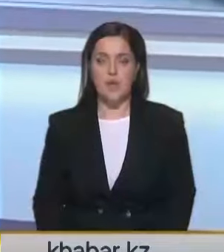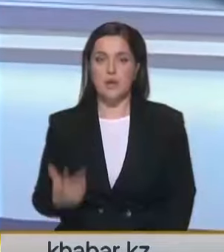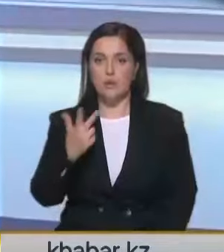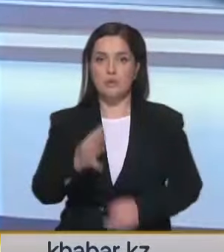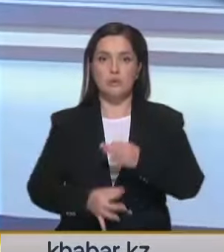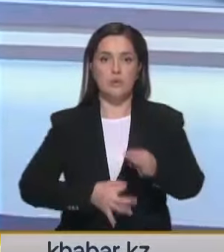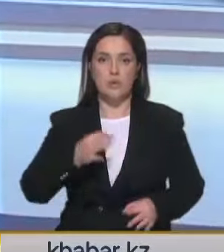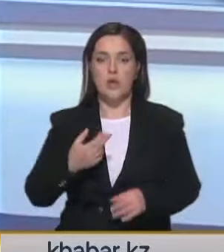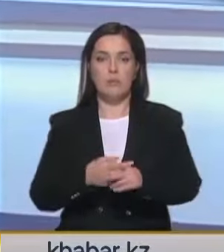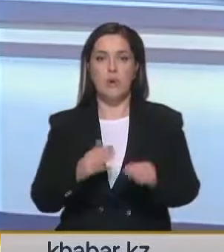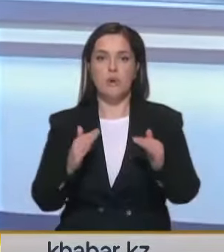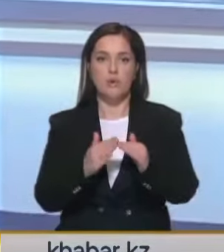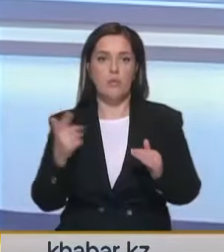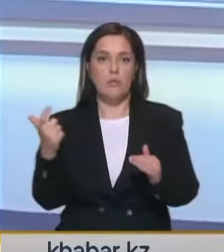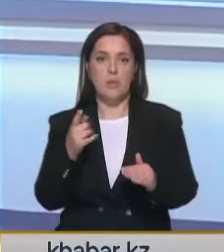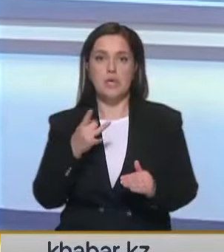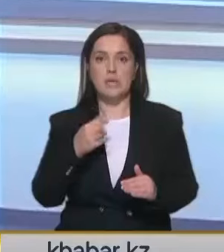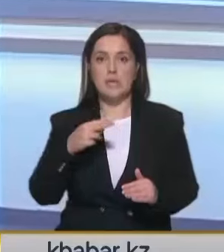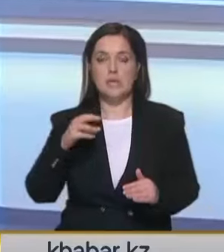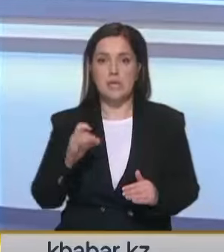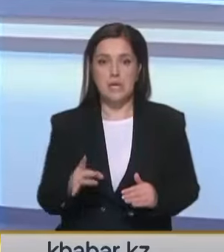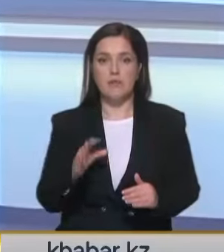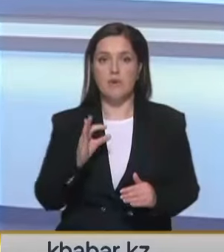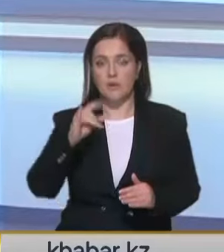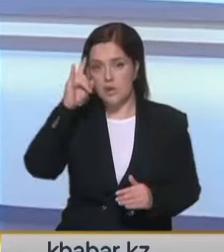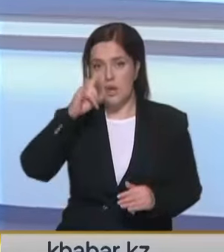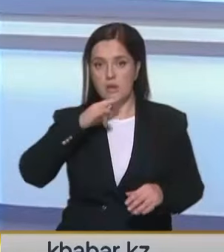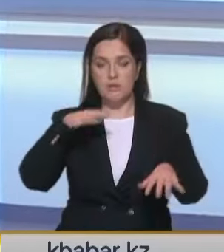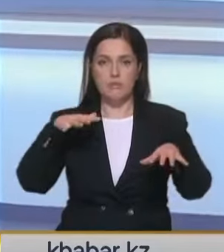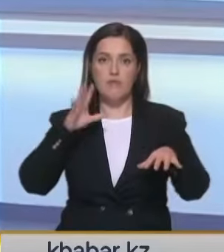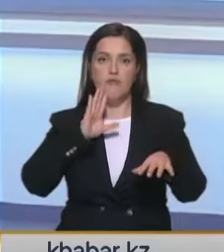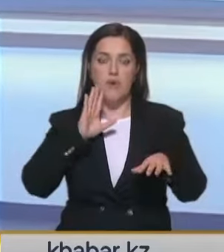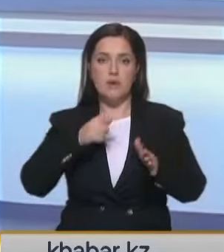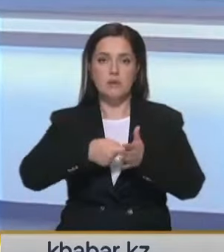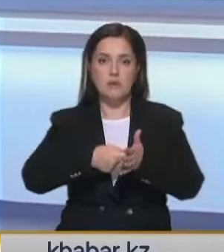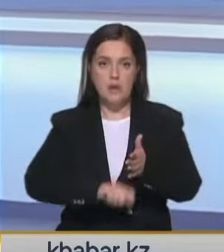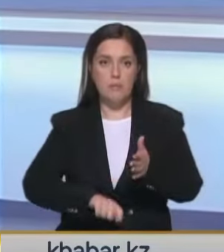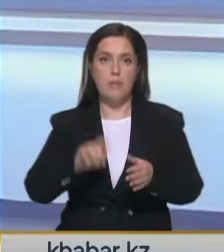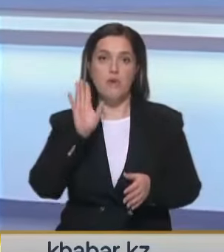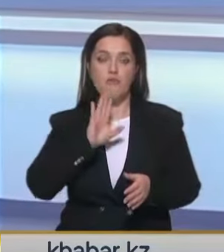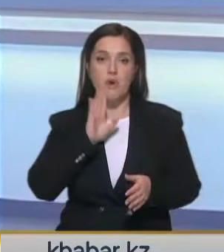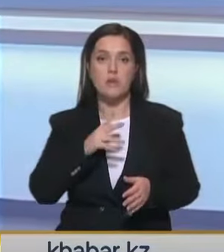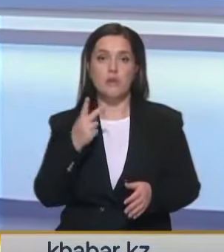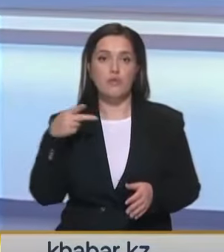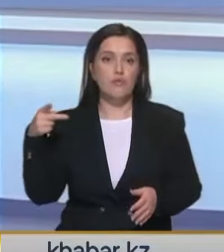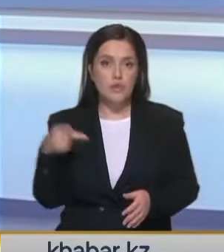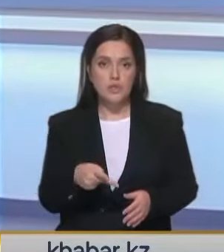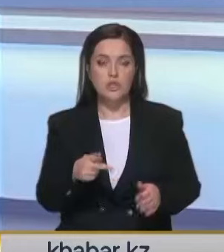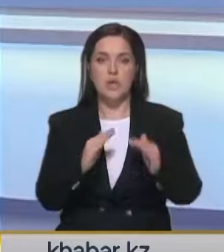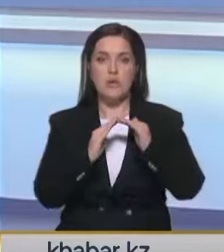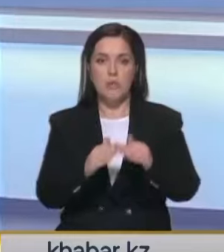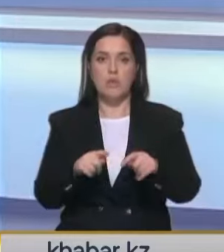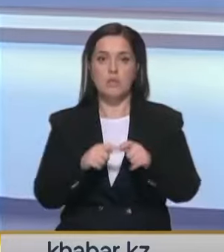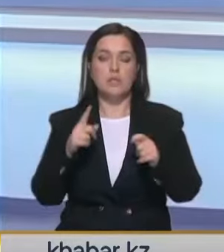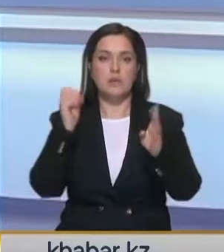Больше трех суток жители частного сектора города Ридера на востоке Казахстана остаются без воды. Система водоснабжения почти 2000